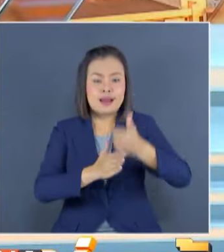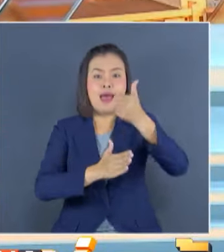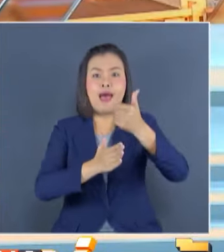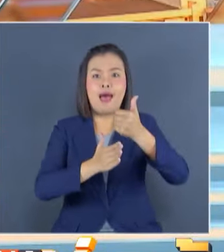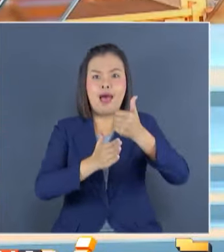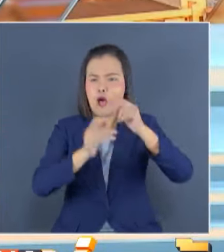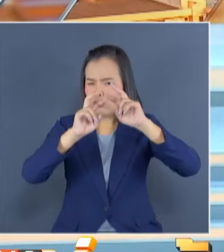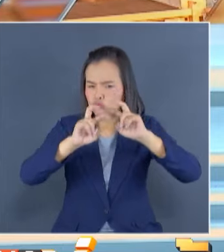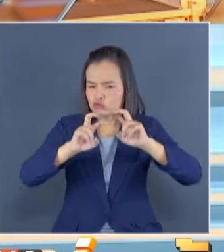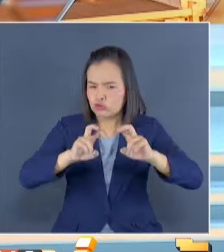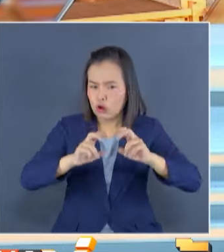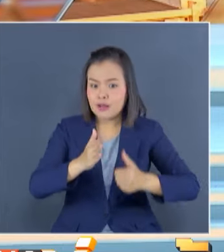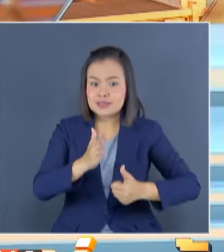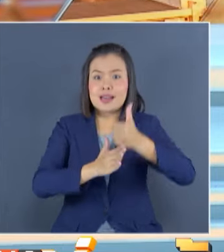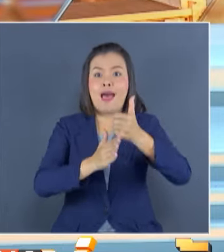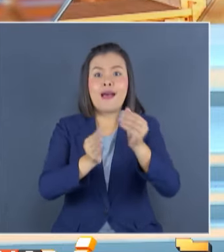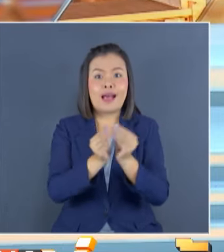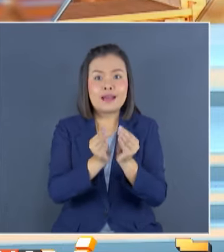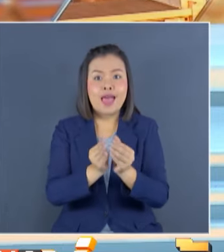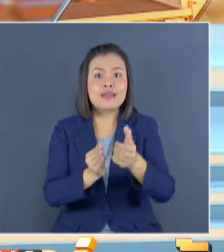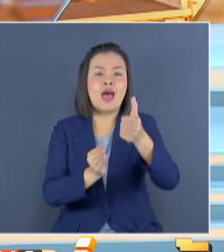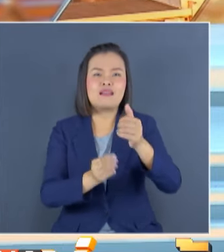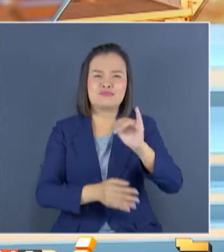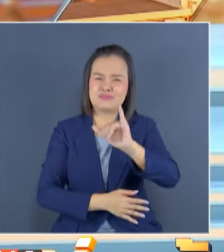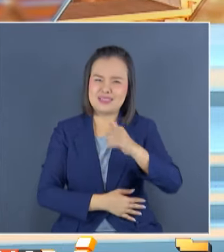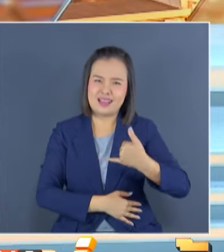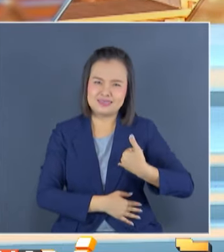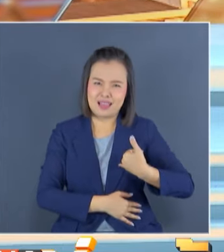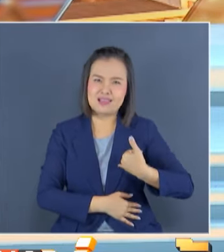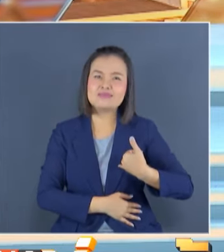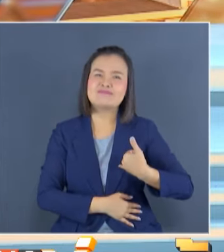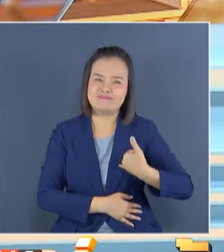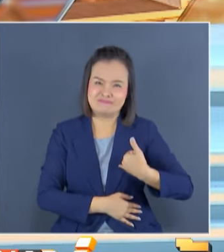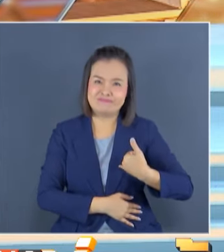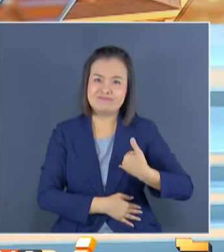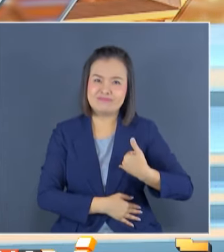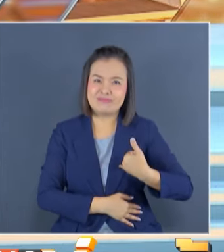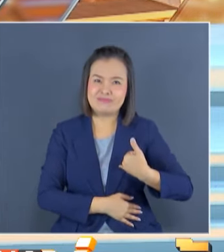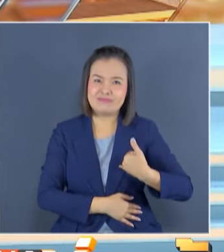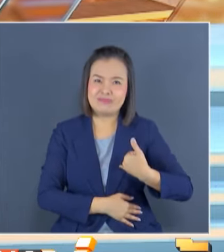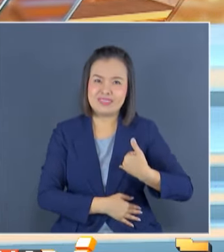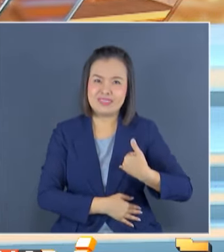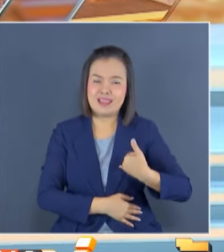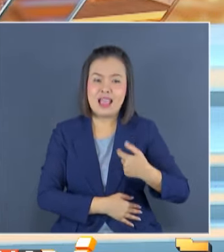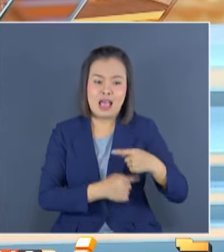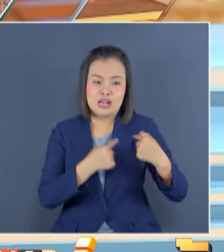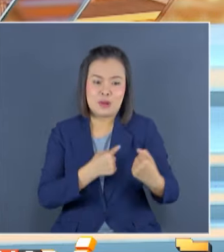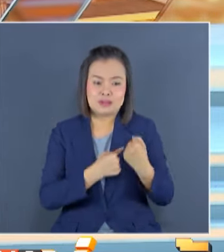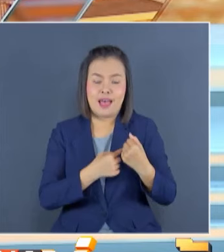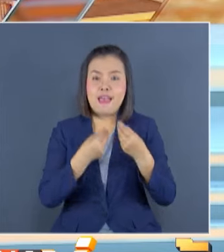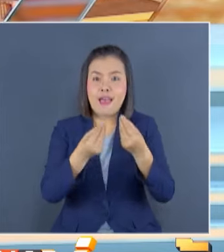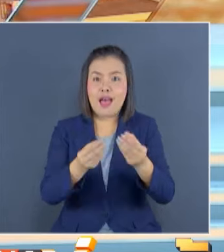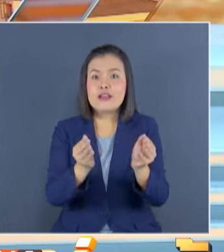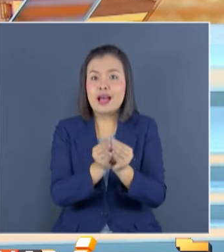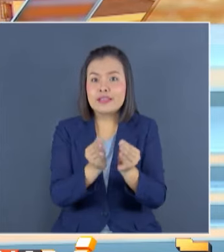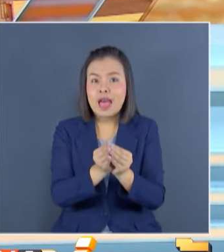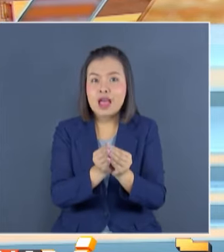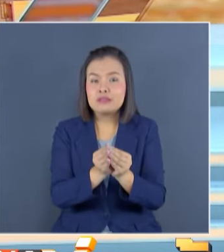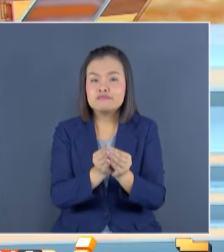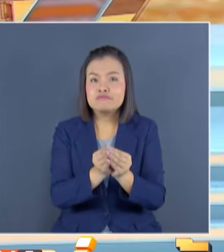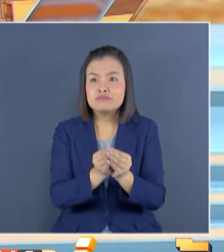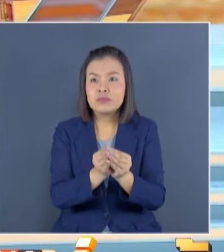คะ เซาะแซะได้แล้วนะดังนั้นก็ไม่แน่ใจนะคุณผู้ชมว่านี่คือการเรียกขวัญเรียกกำลังใจกลับคืนมาหรือไม่รวมทั้งอาจ